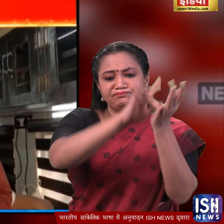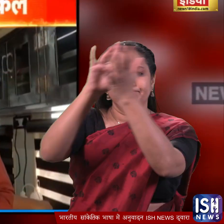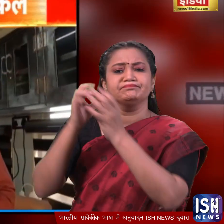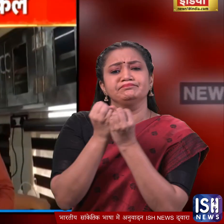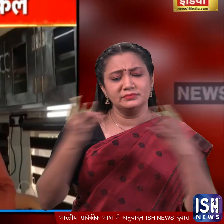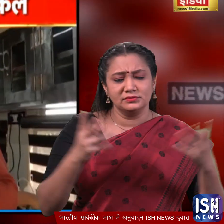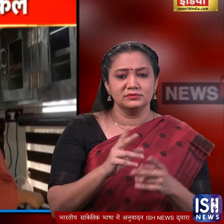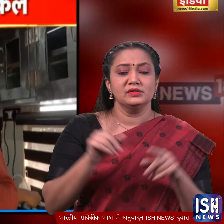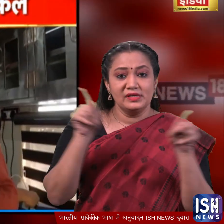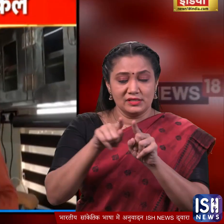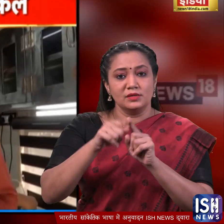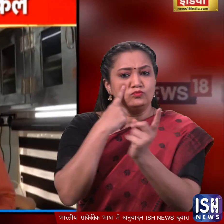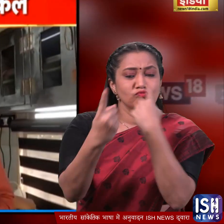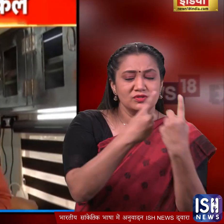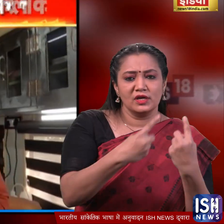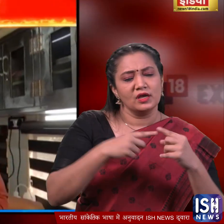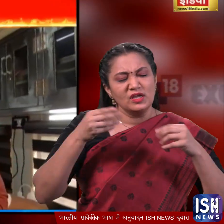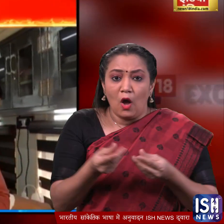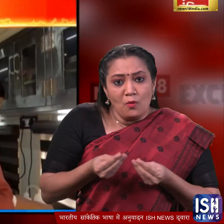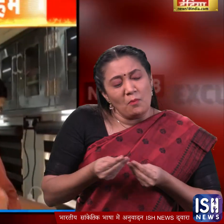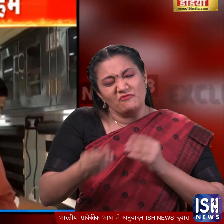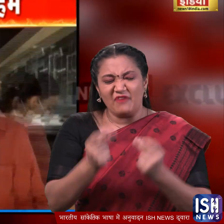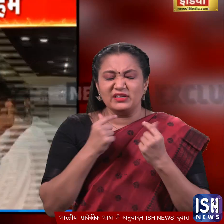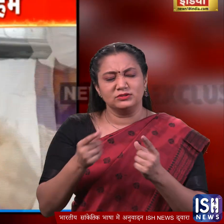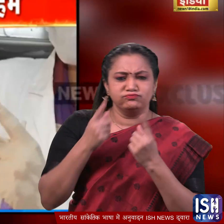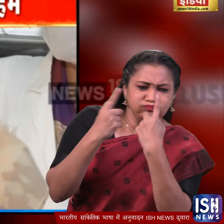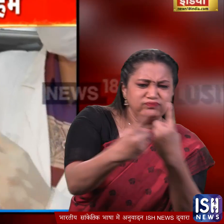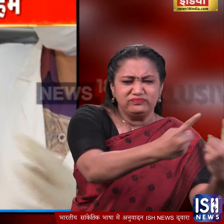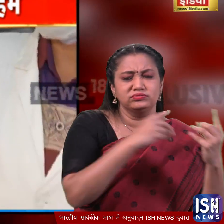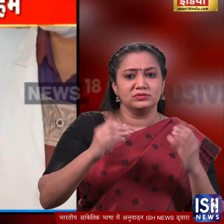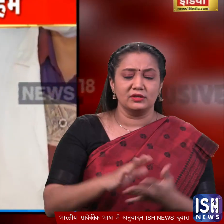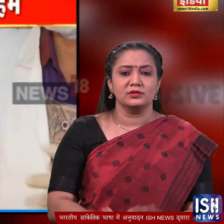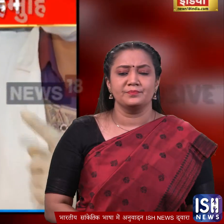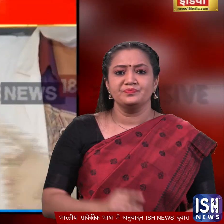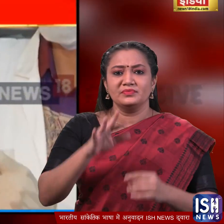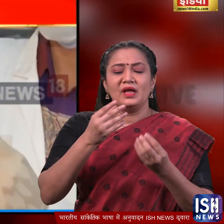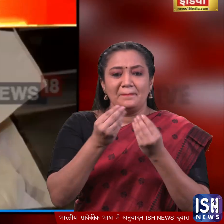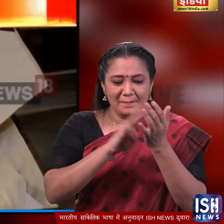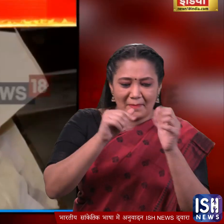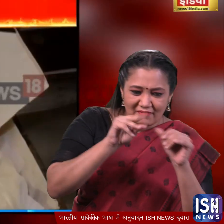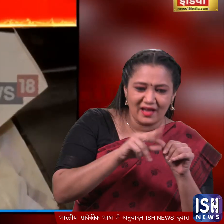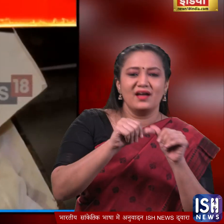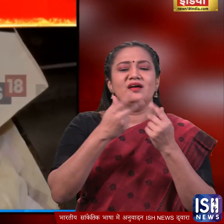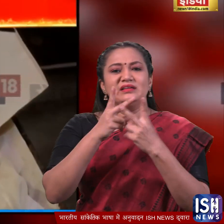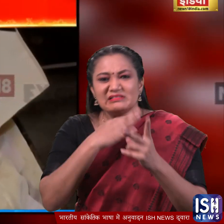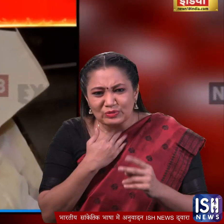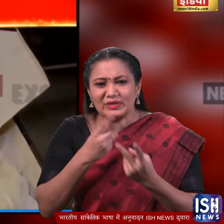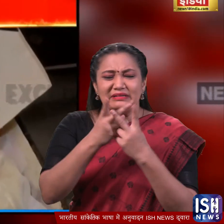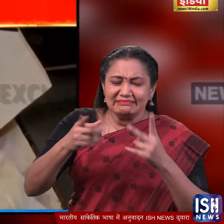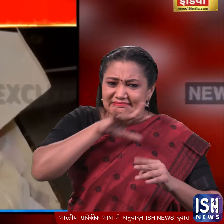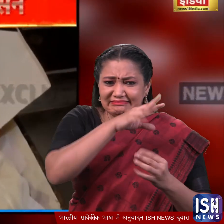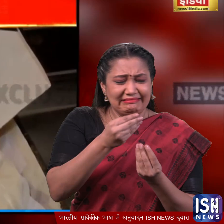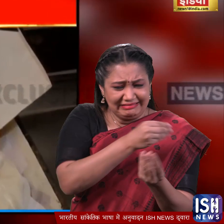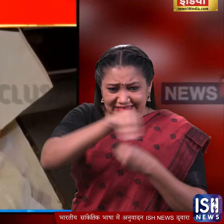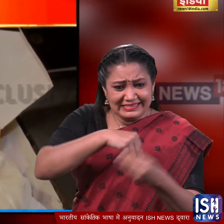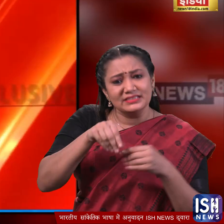से ये जो कार्रवाई है वो तेज हो गई है। प्रशासन की इस कार्रवाई के जरिए नकली मावे और मिठाइयों पर नकेल कसने